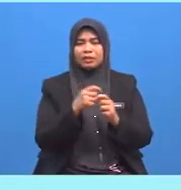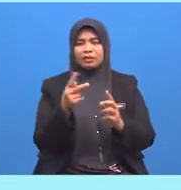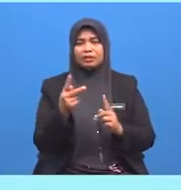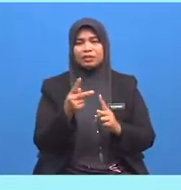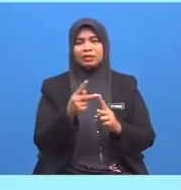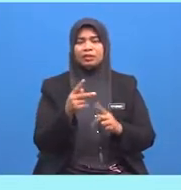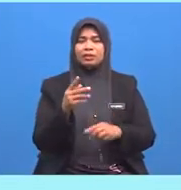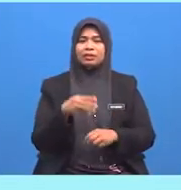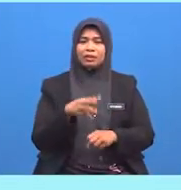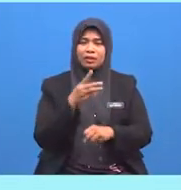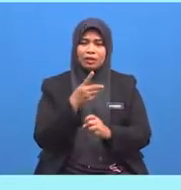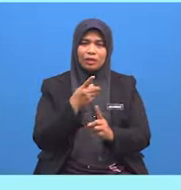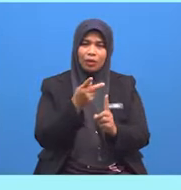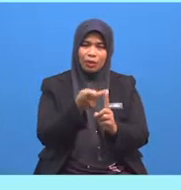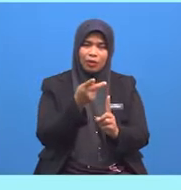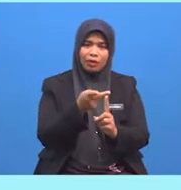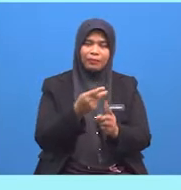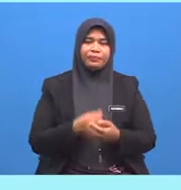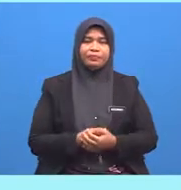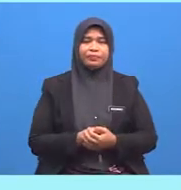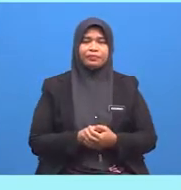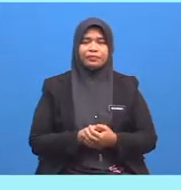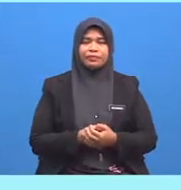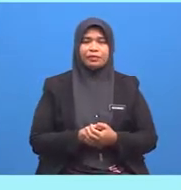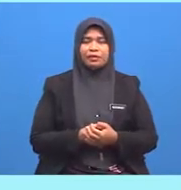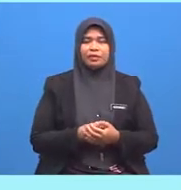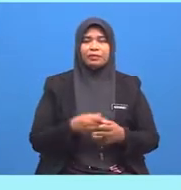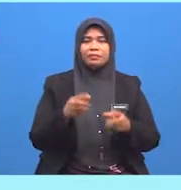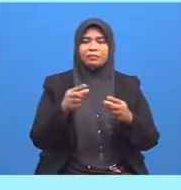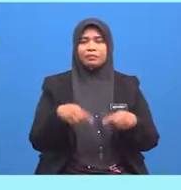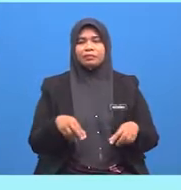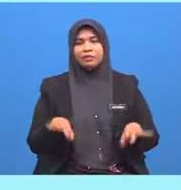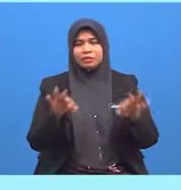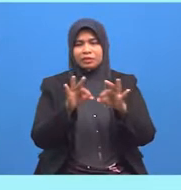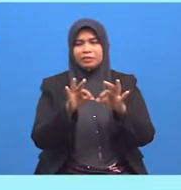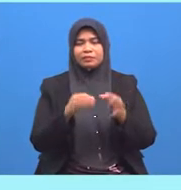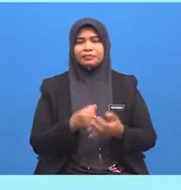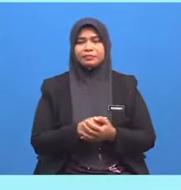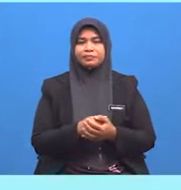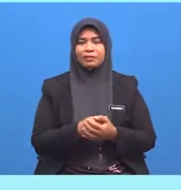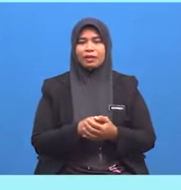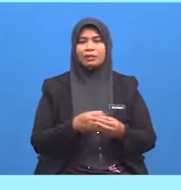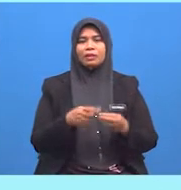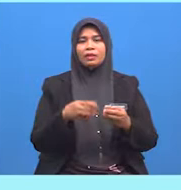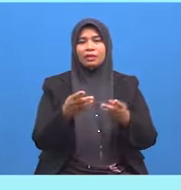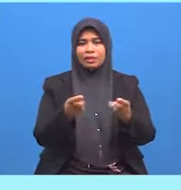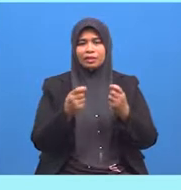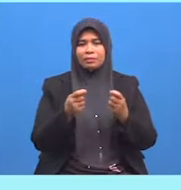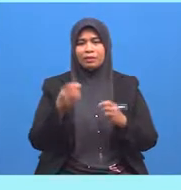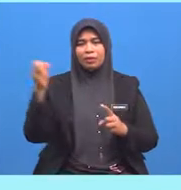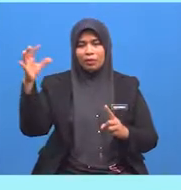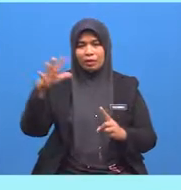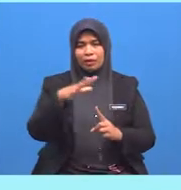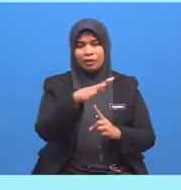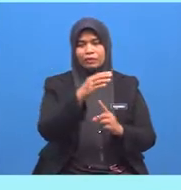mengajak kaum musyrikin Mekah memeluk Islam peristiwa nya begini apabila menerima wahyu daripada Allah